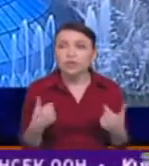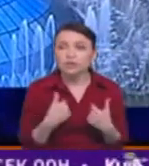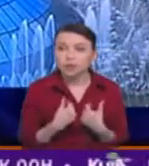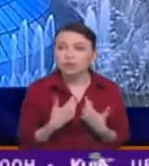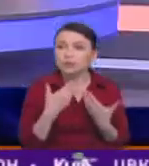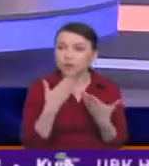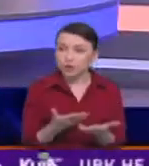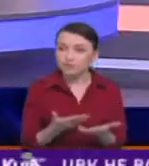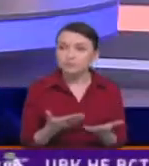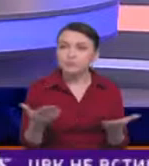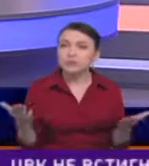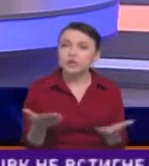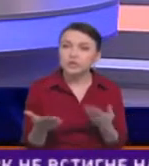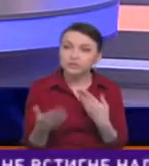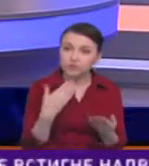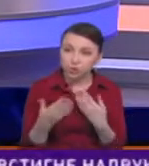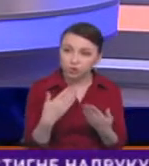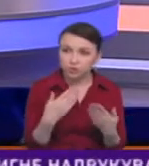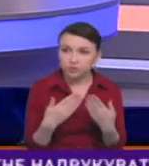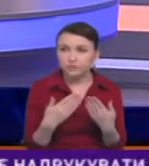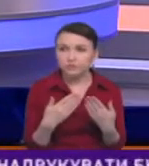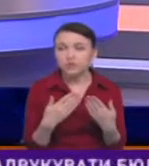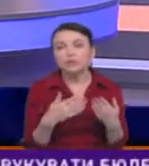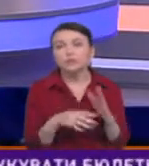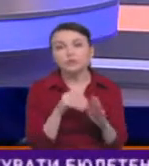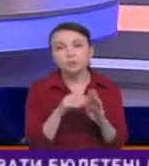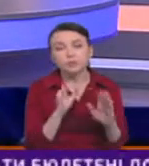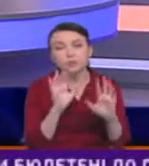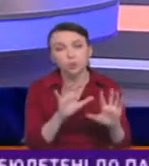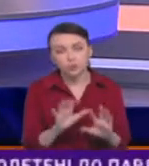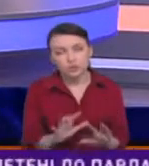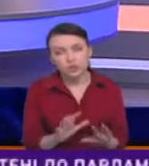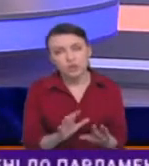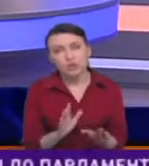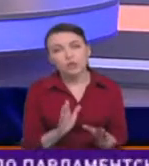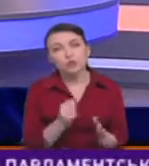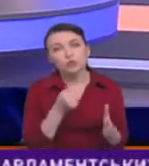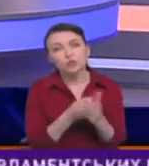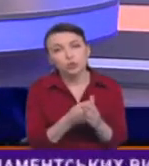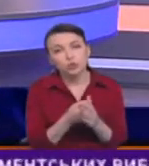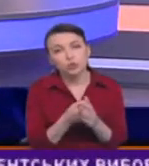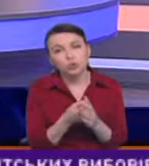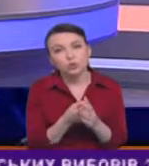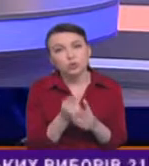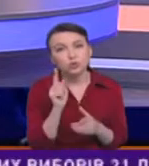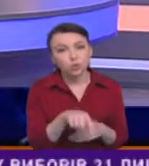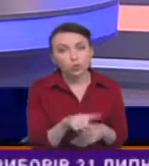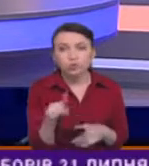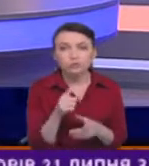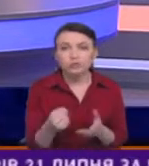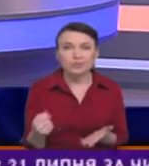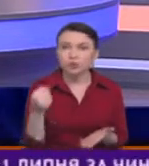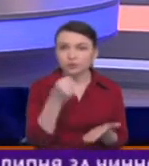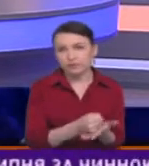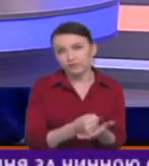питаю, яке відношення виборчий кодекс має до того, що вони... не поставили на розгляд на порядок